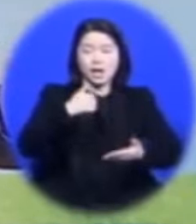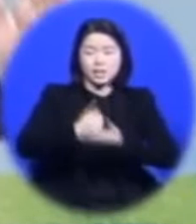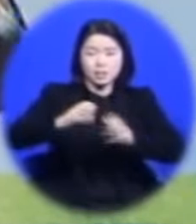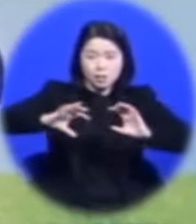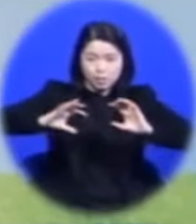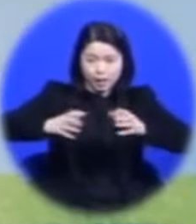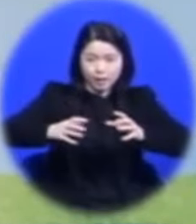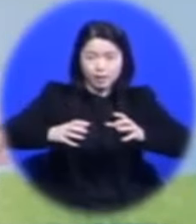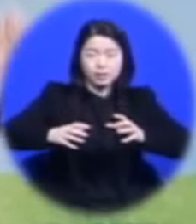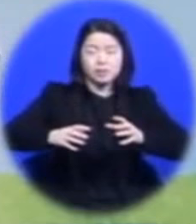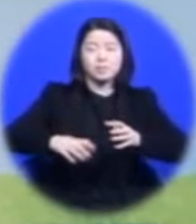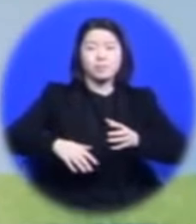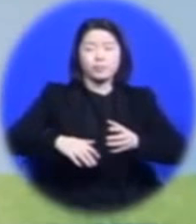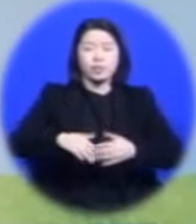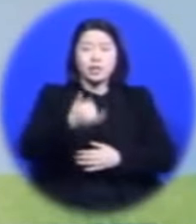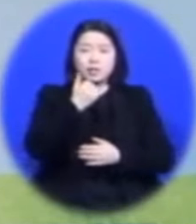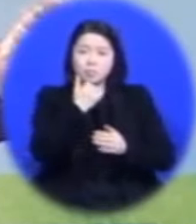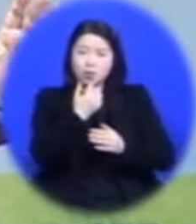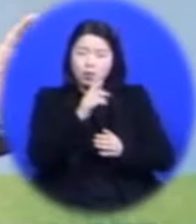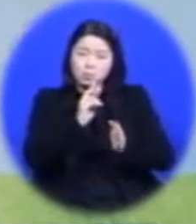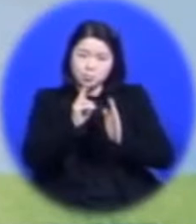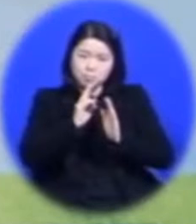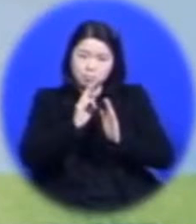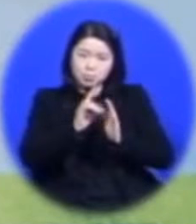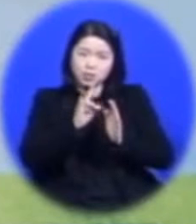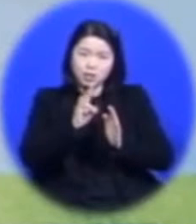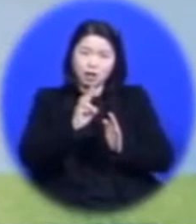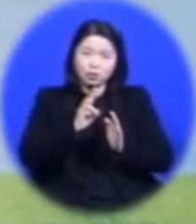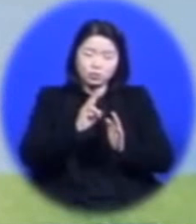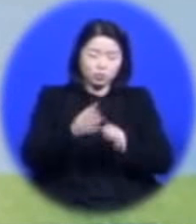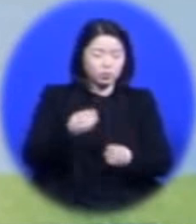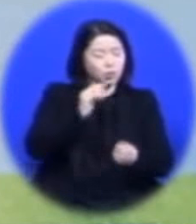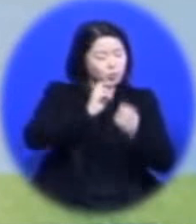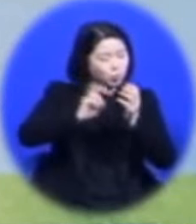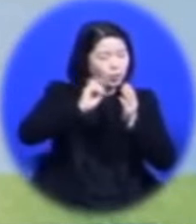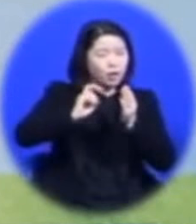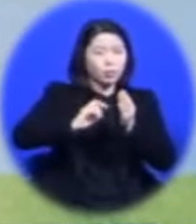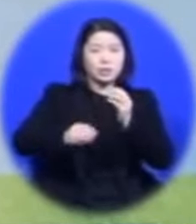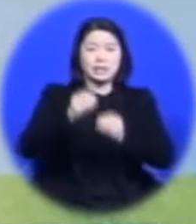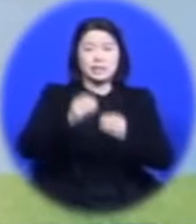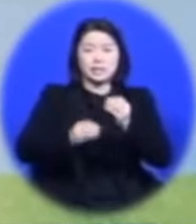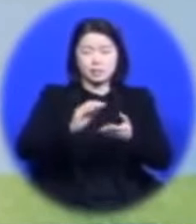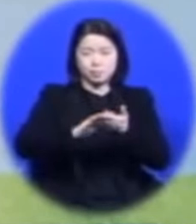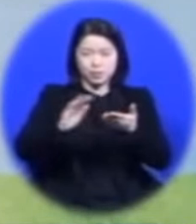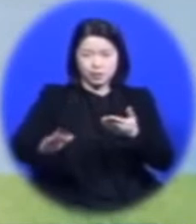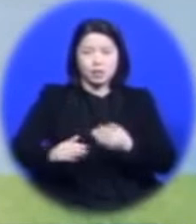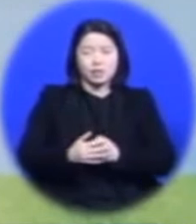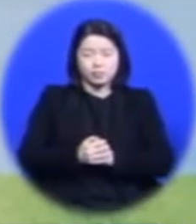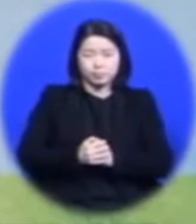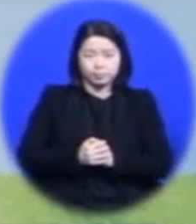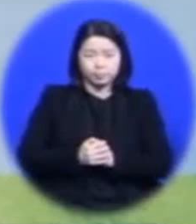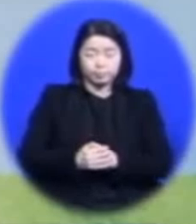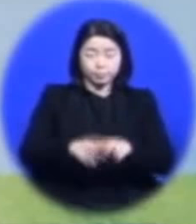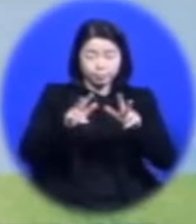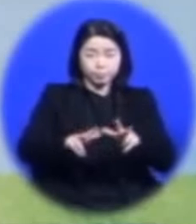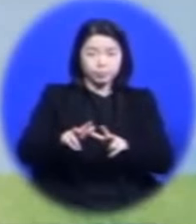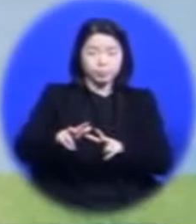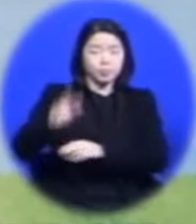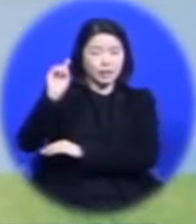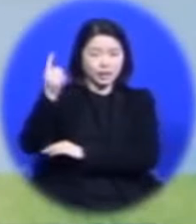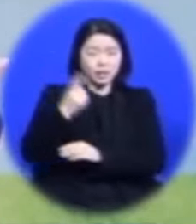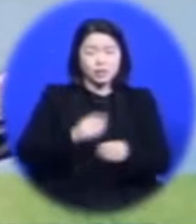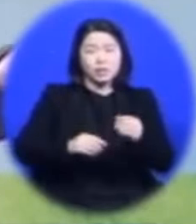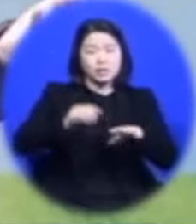나라를 예언적으로 노래하고 있는 시에요 지금 다윗이 솔로몬을 위해